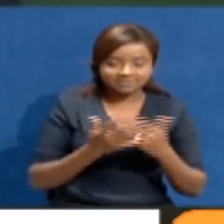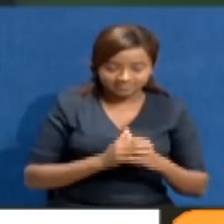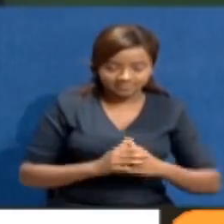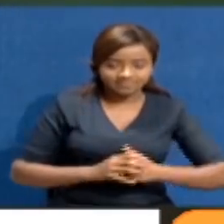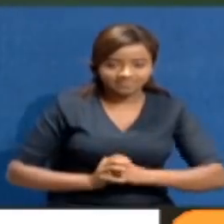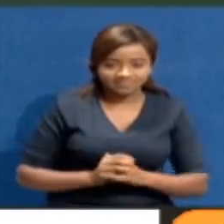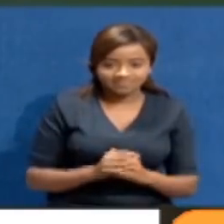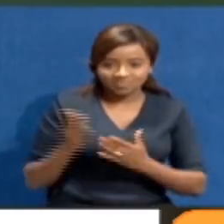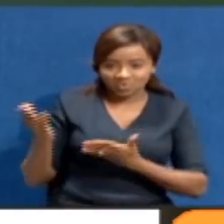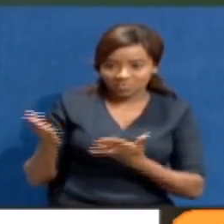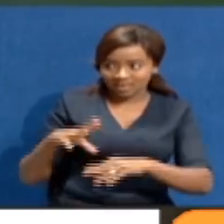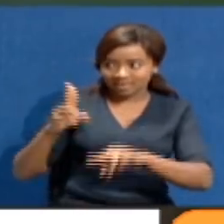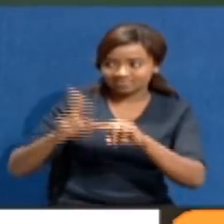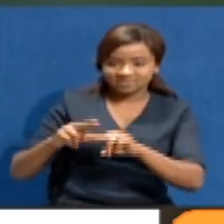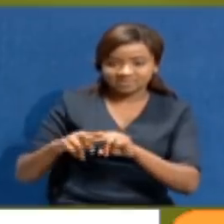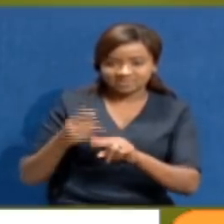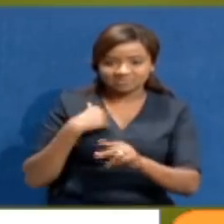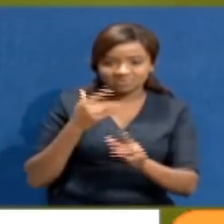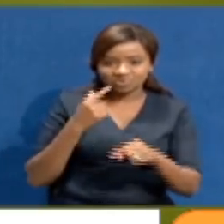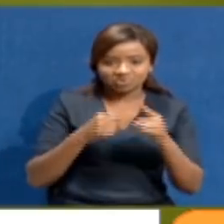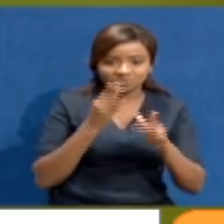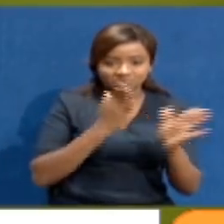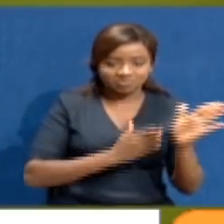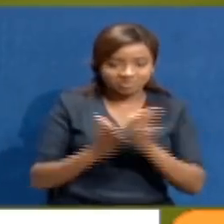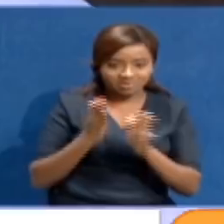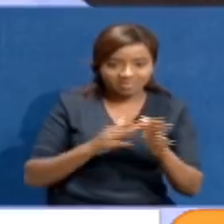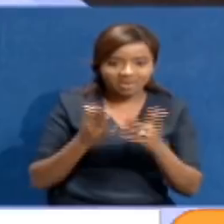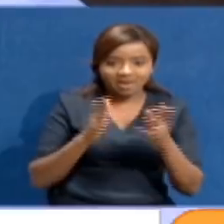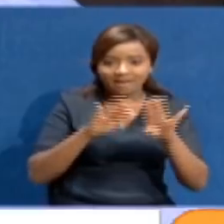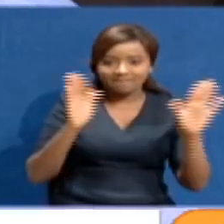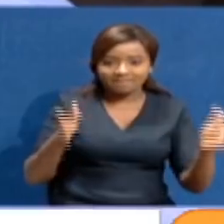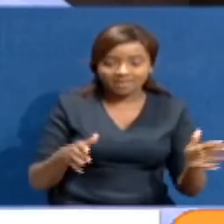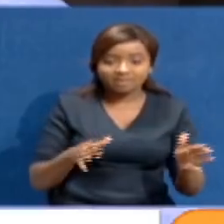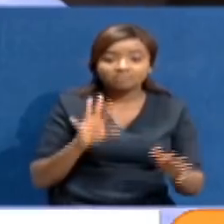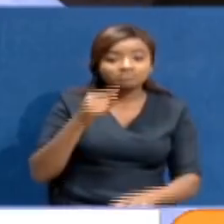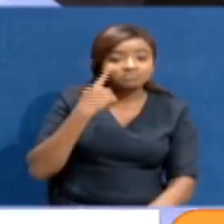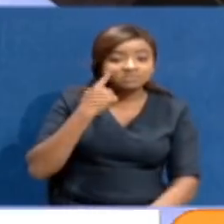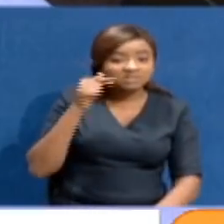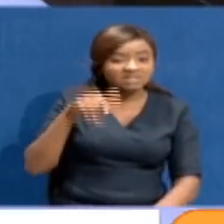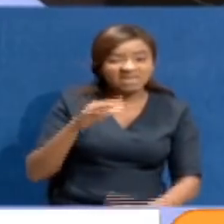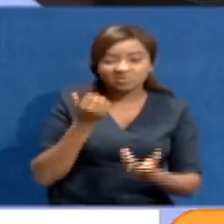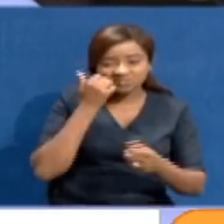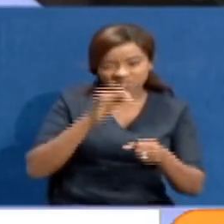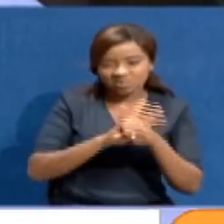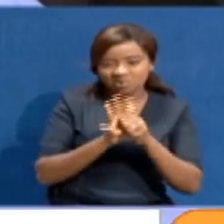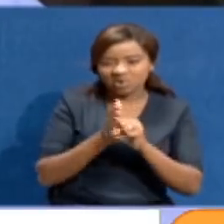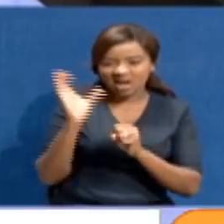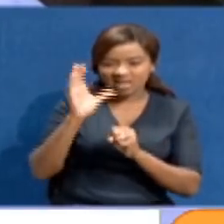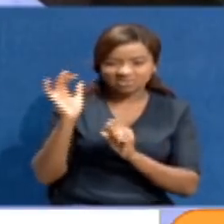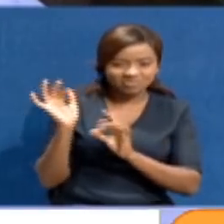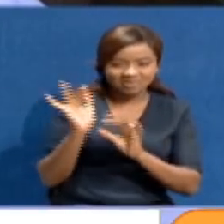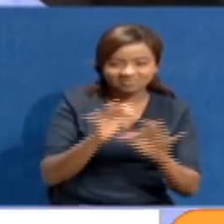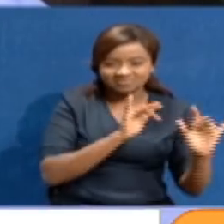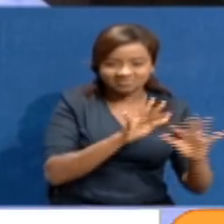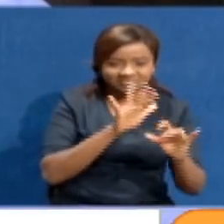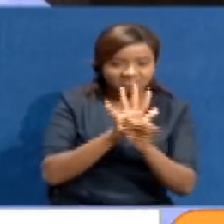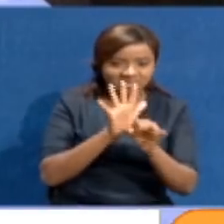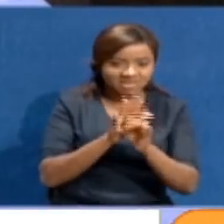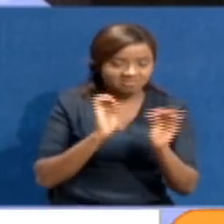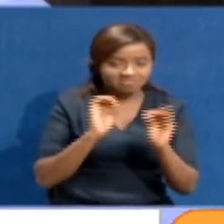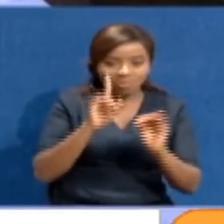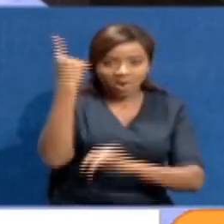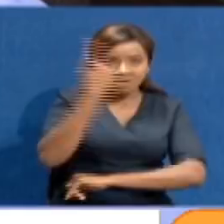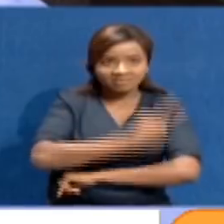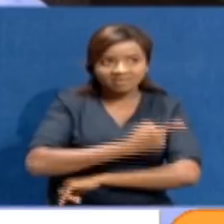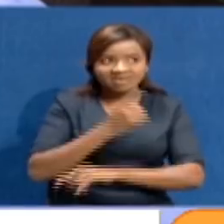hapo nikitayarisha kitanda. Okay. Kwa sasa, juu ya corona, hatuna wateja wengi sana. Kwa